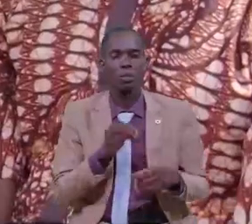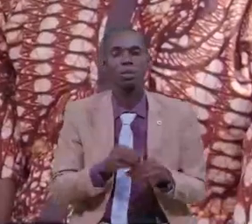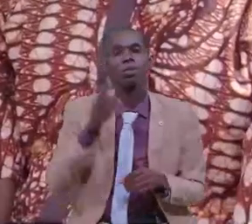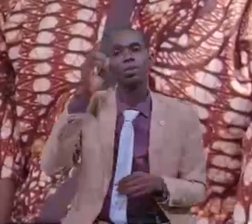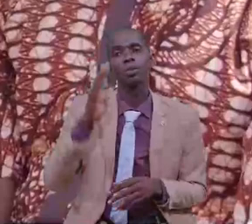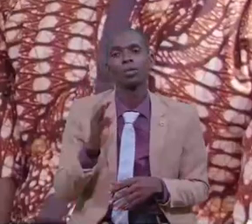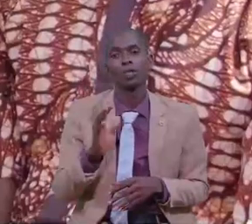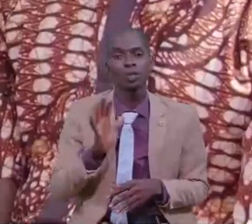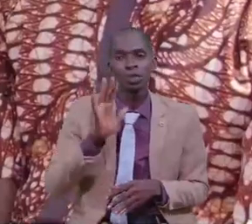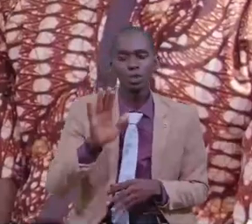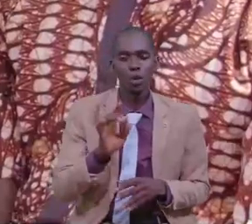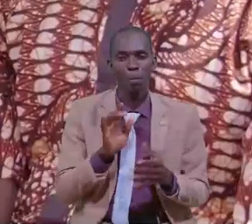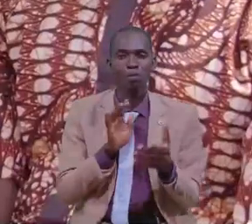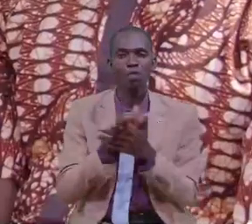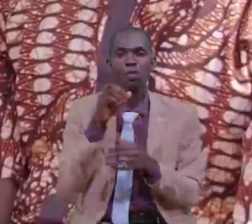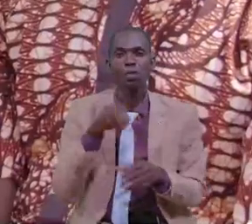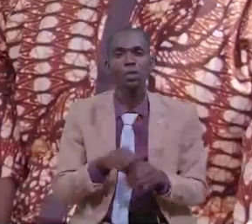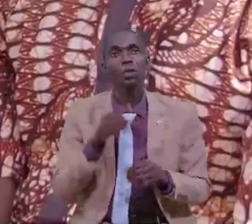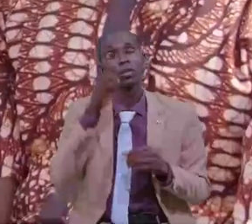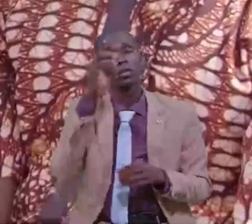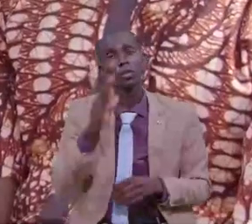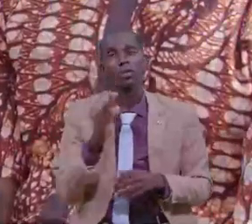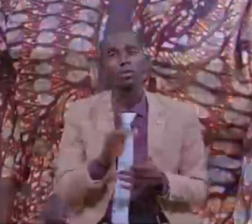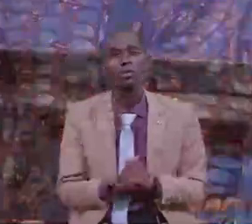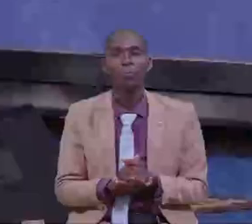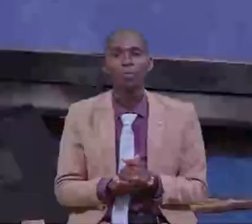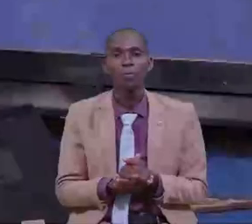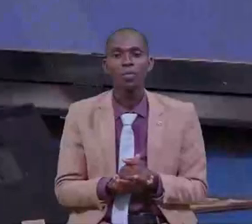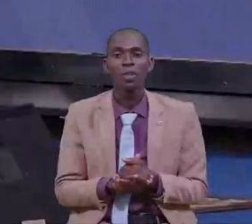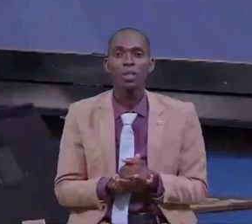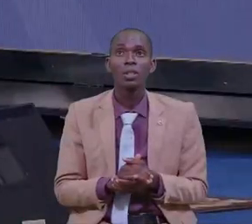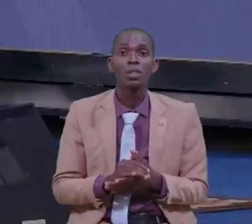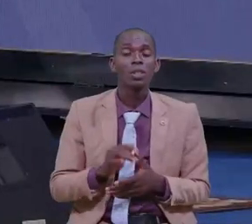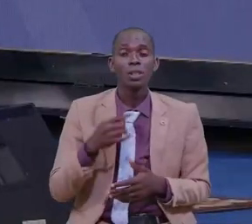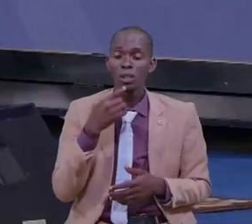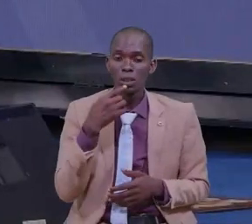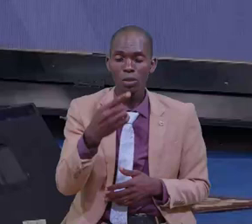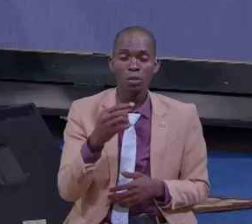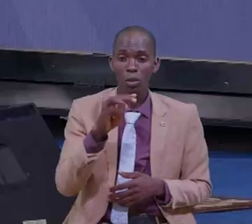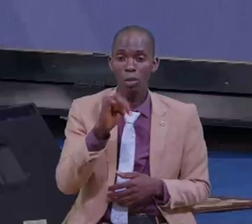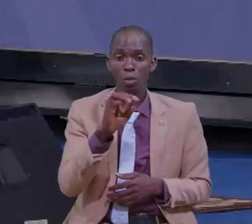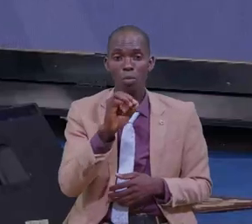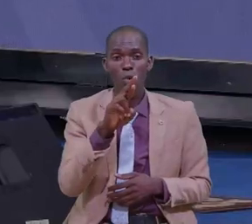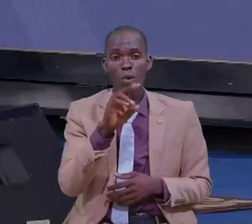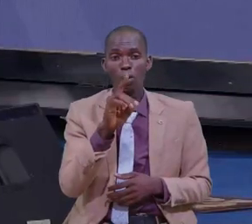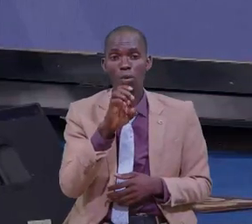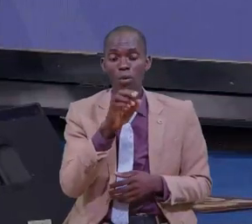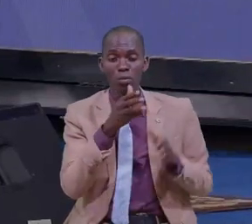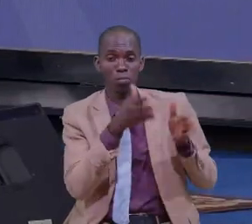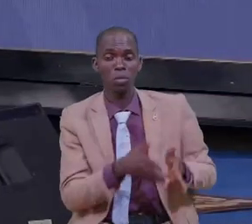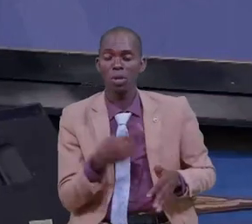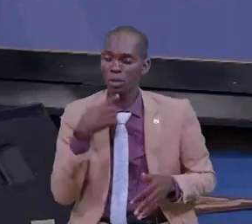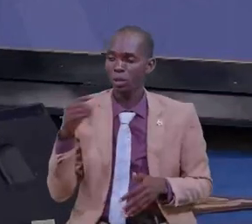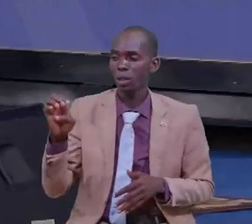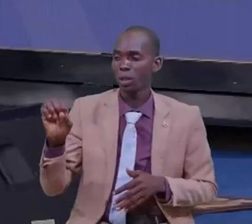Dieu. Ta foi en Dieu. Il a dit à Esther, il dit, bon,